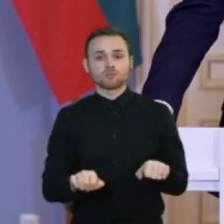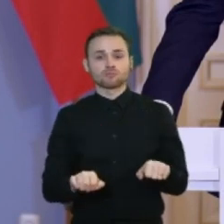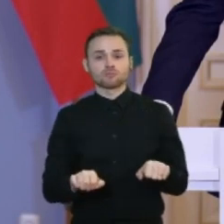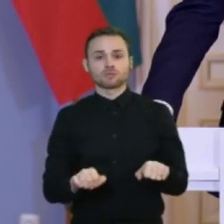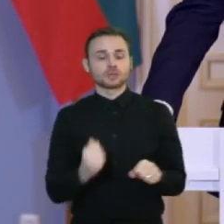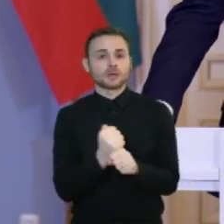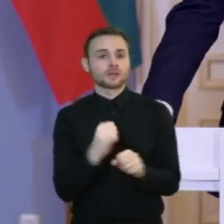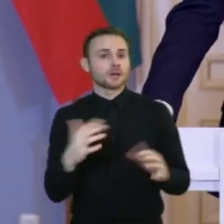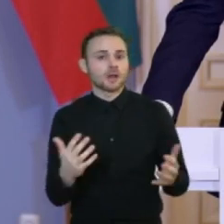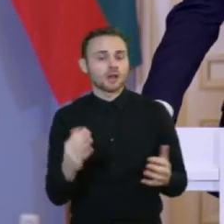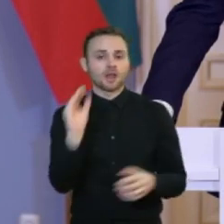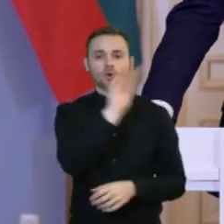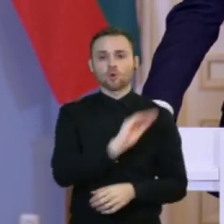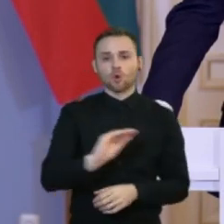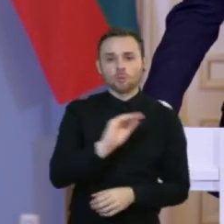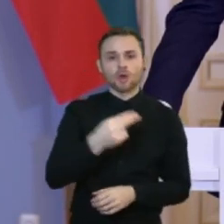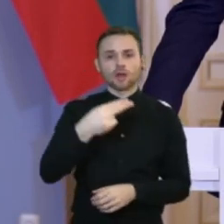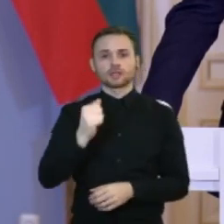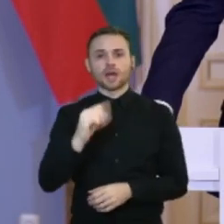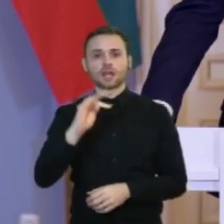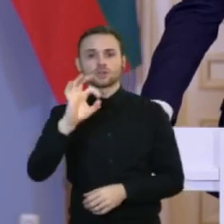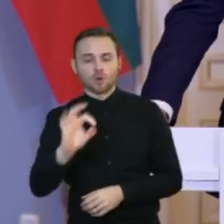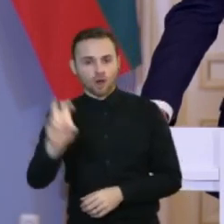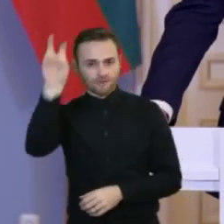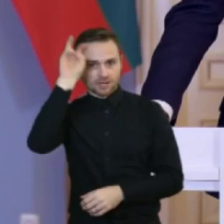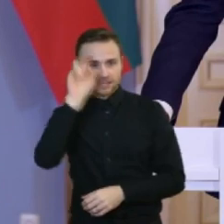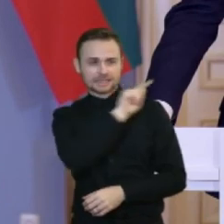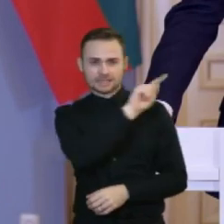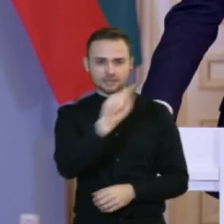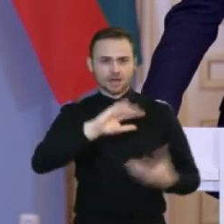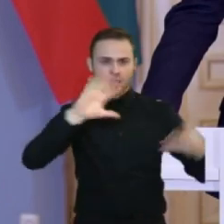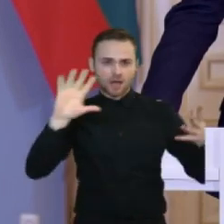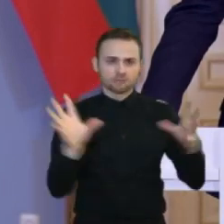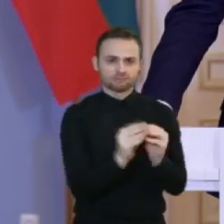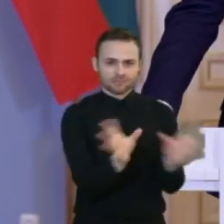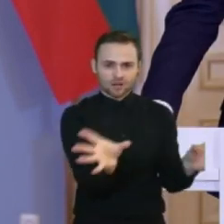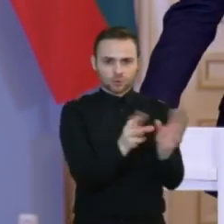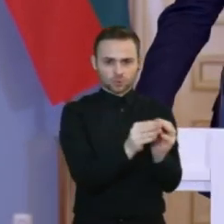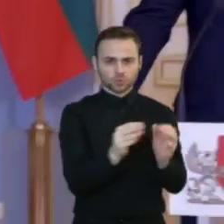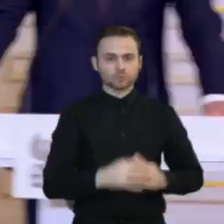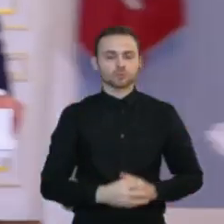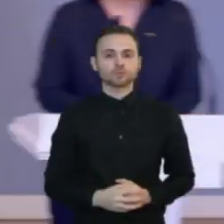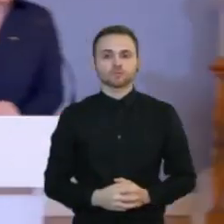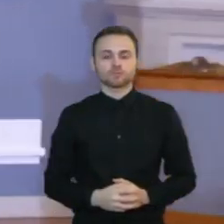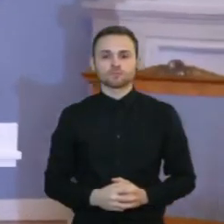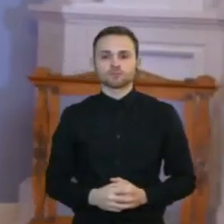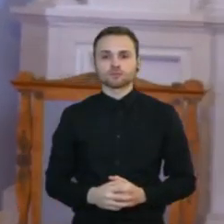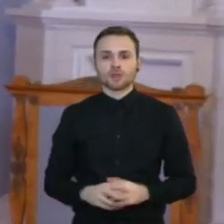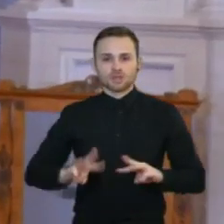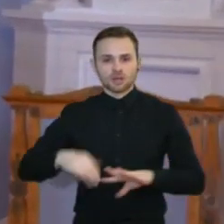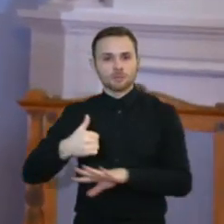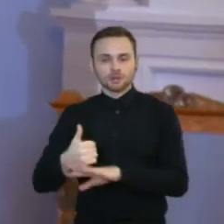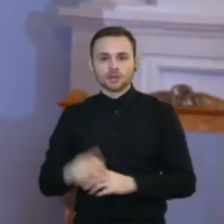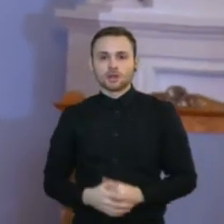visų Europos, NATO šalių. Ta ir turime daryti. Na, galbūt daug neturiu ką